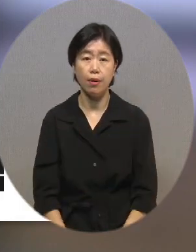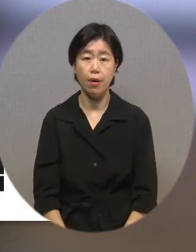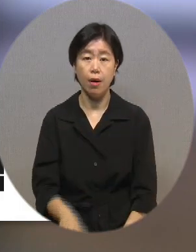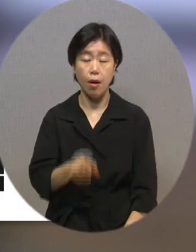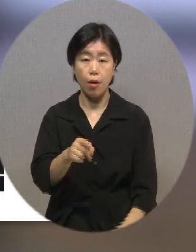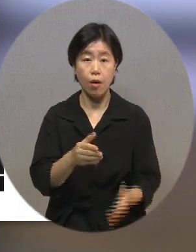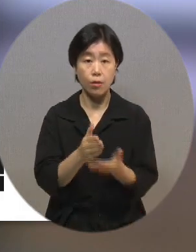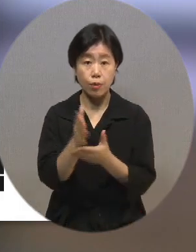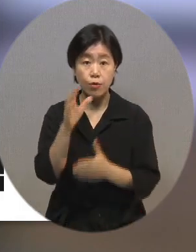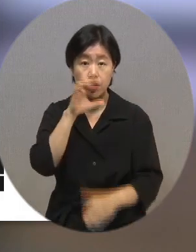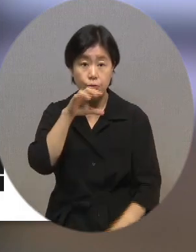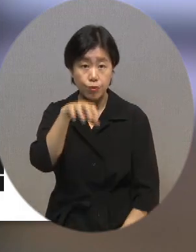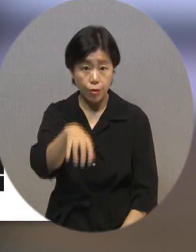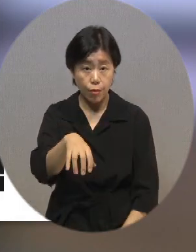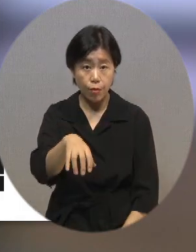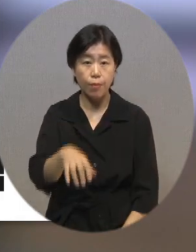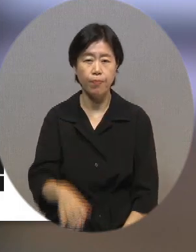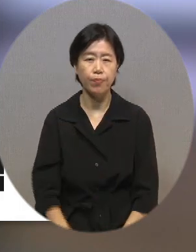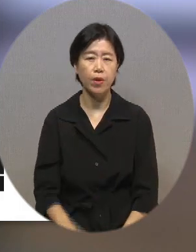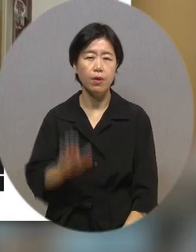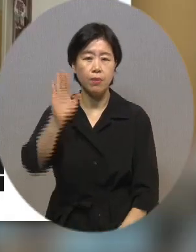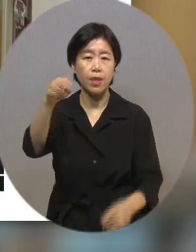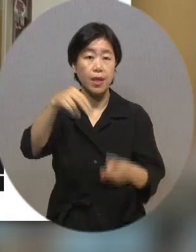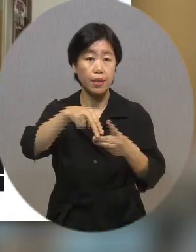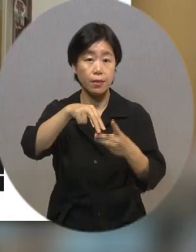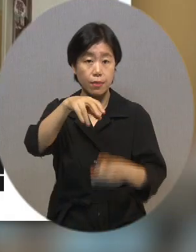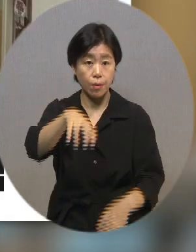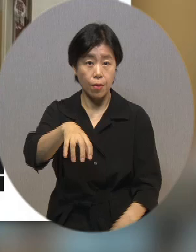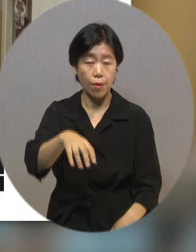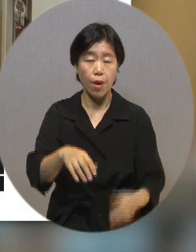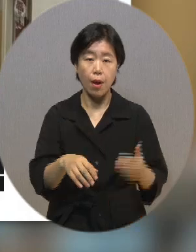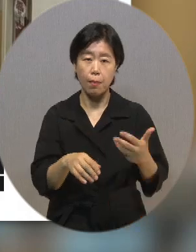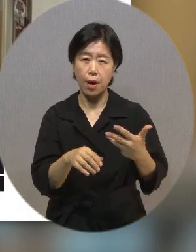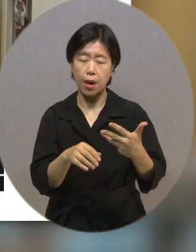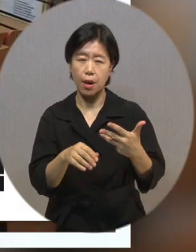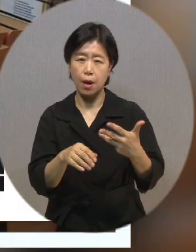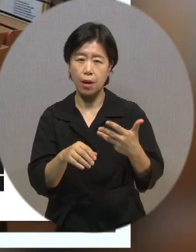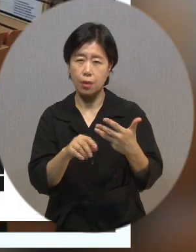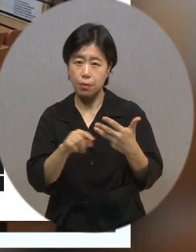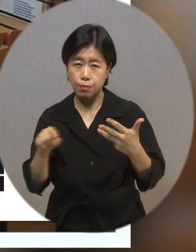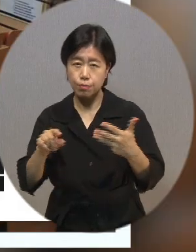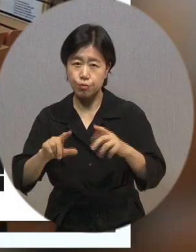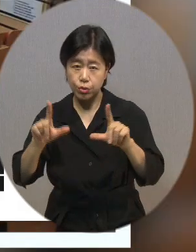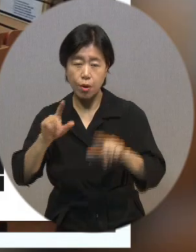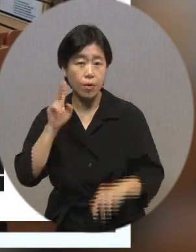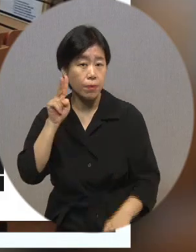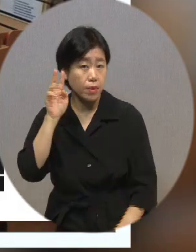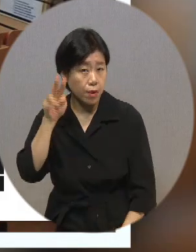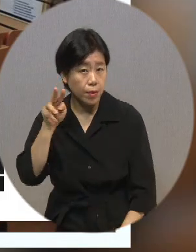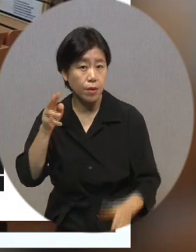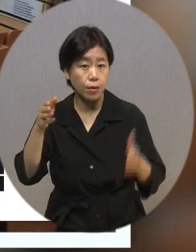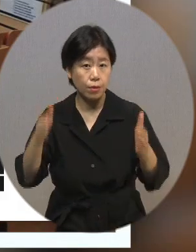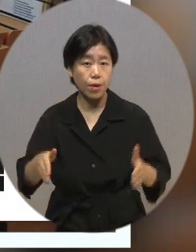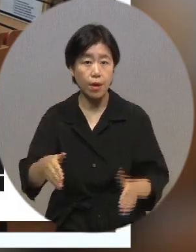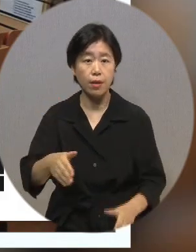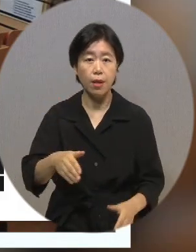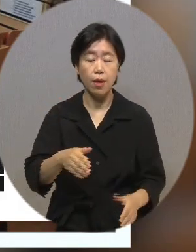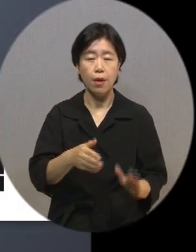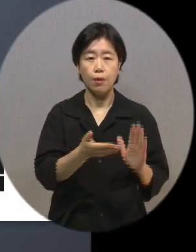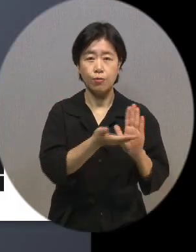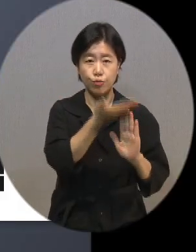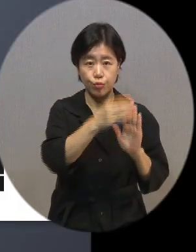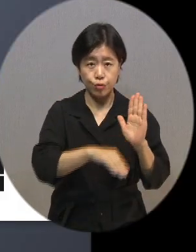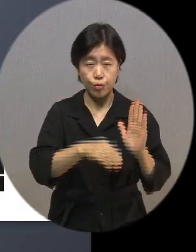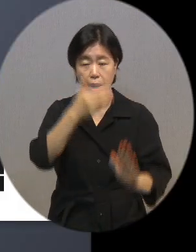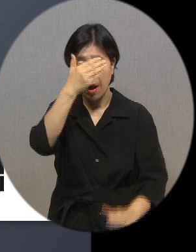전문 연수기관인 한반도 통일미래센터에서 지난 8일부터 2박 3일간 탈북 남한 청년 연합 캠프가 열려 탈북